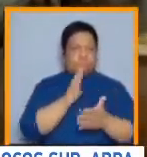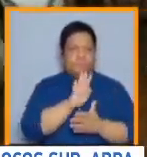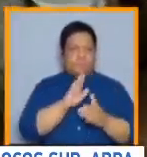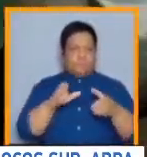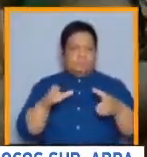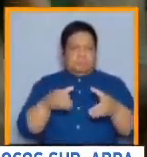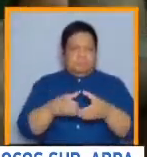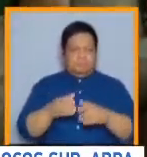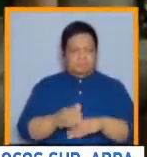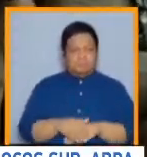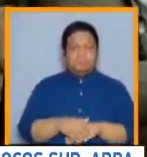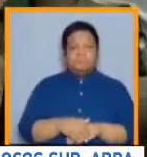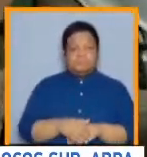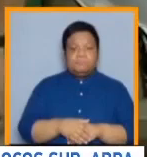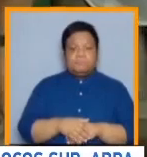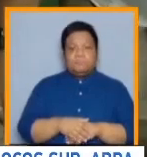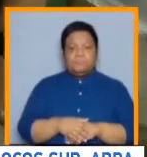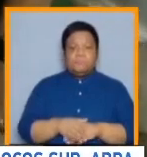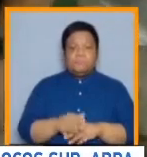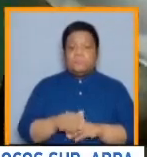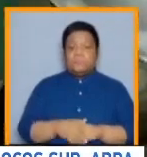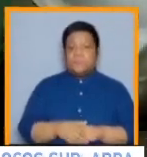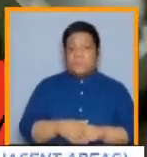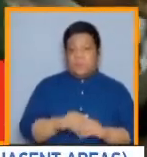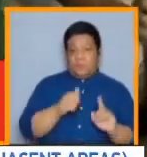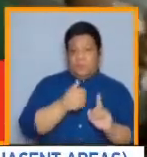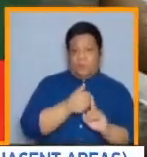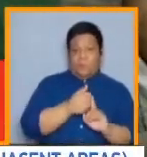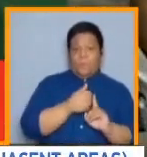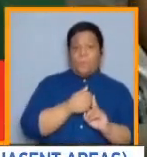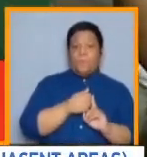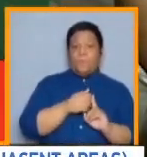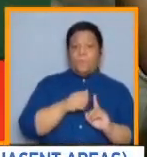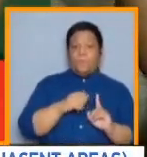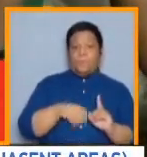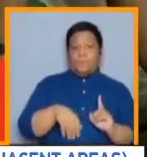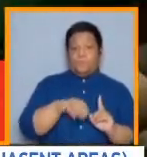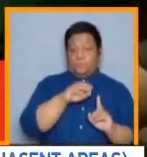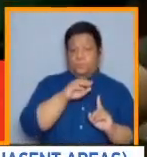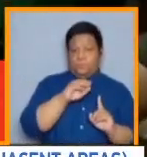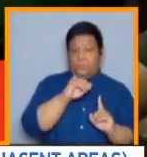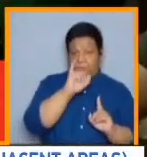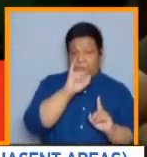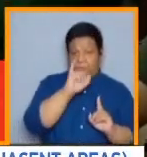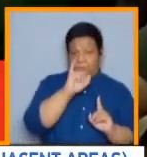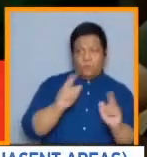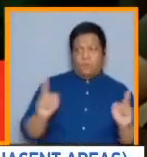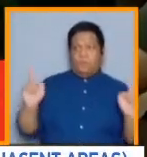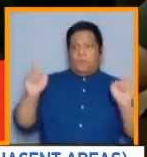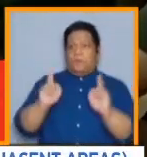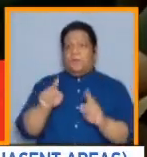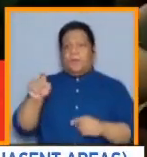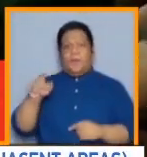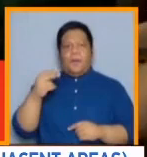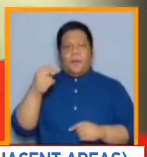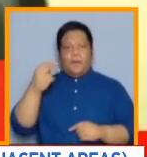Nag-abot naman sina Moreno at senatorial aspirant Harry Roqueng sa pagbisita sa tanggapan ni Cebu Governor Gwendolyn